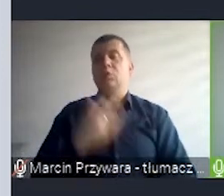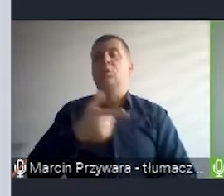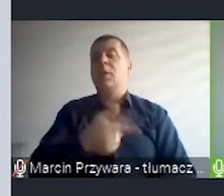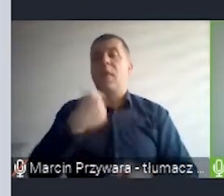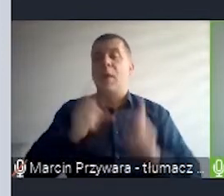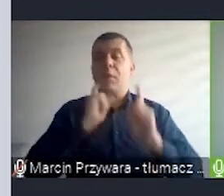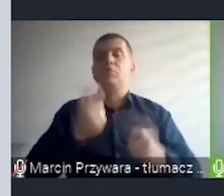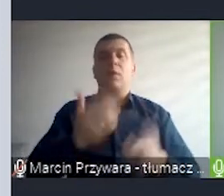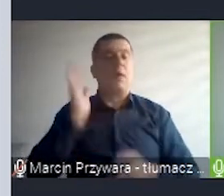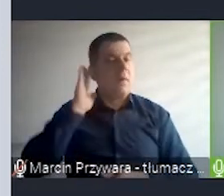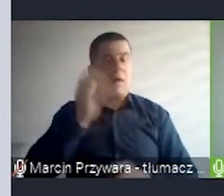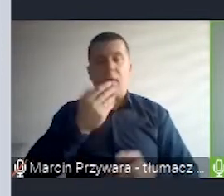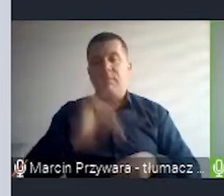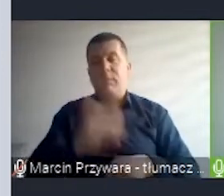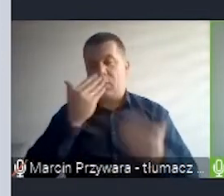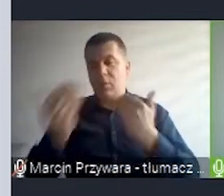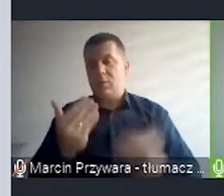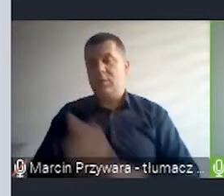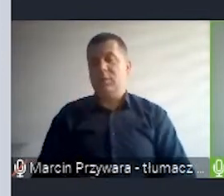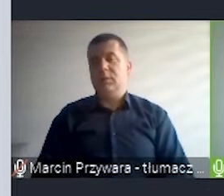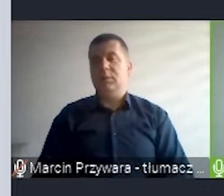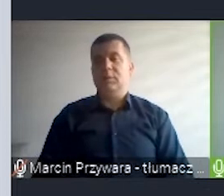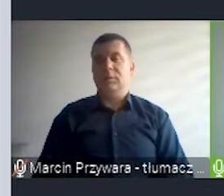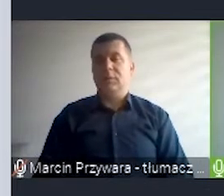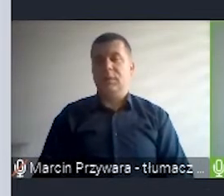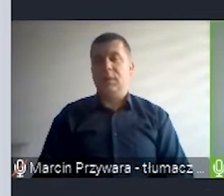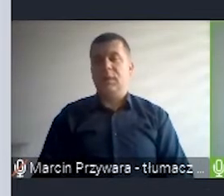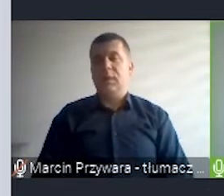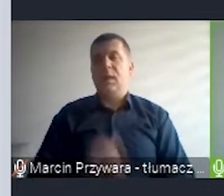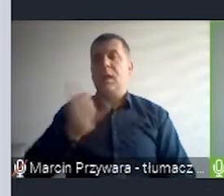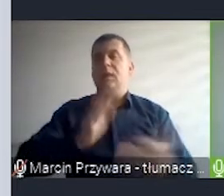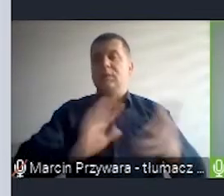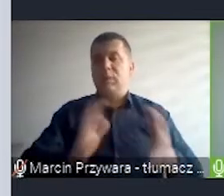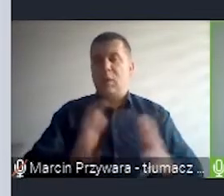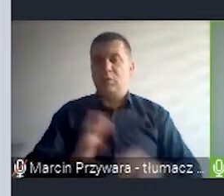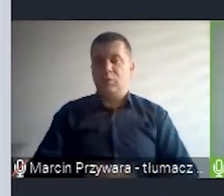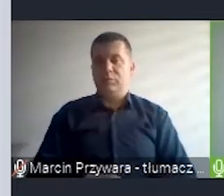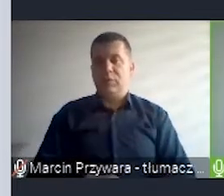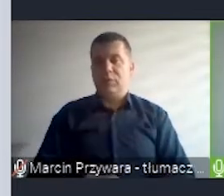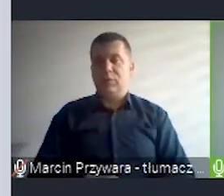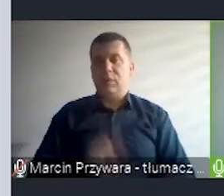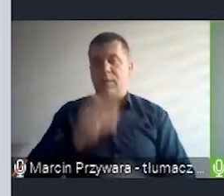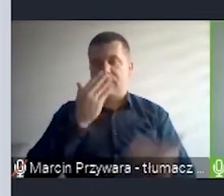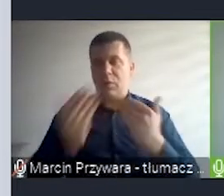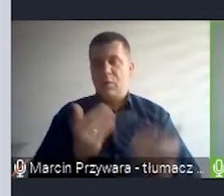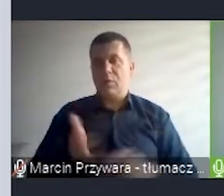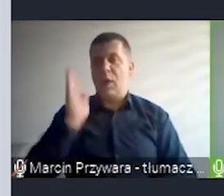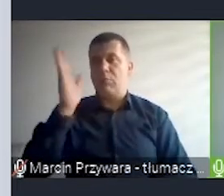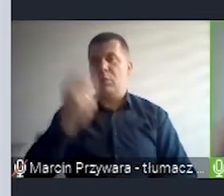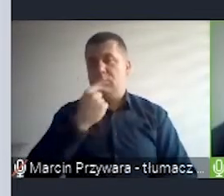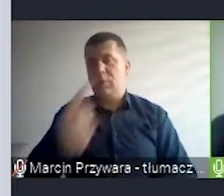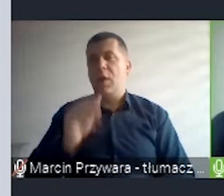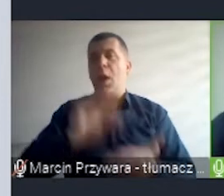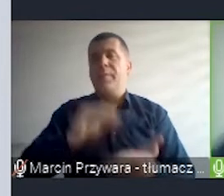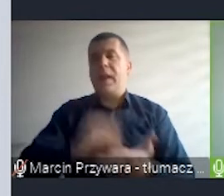nieprawidłowościami w kontekście tych kontroli się dzieje, w jaki sposób to wygląda, a później powiem o